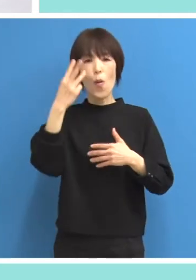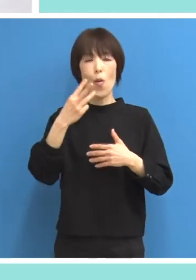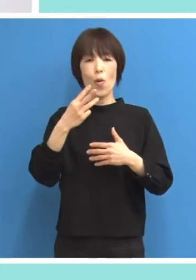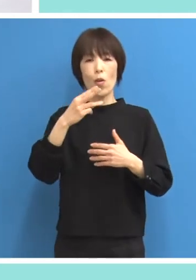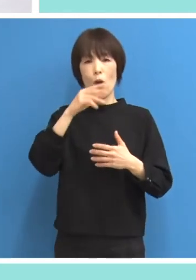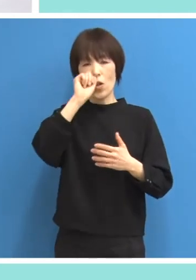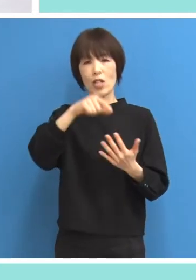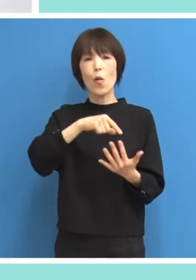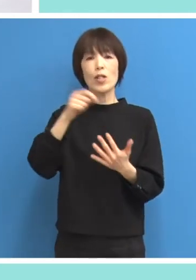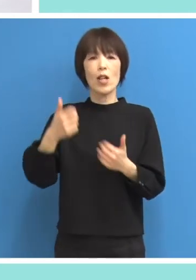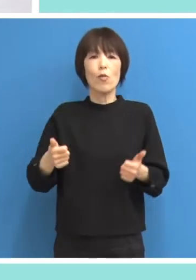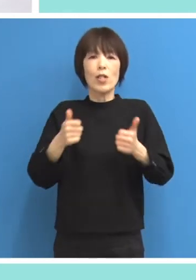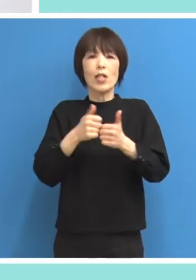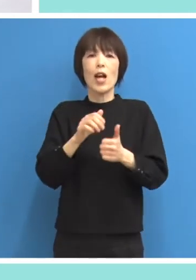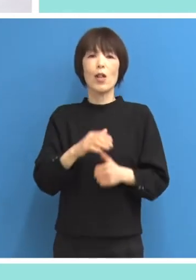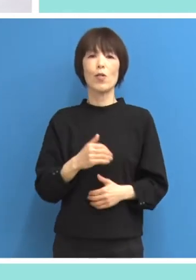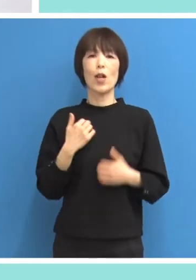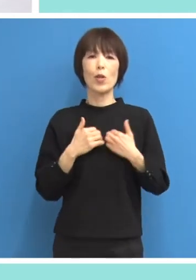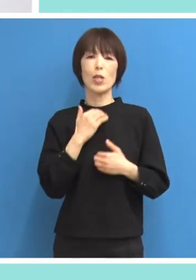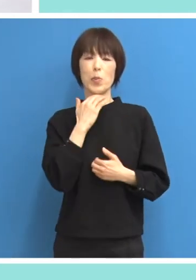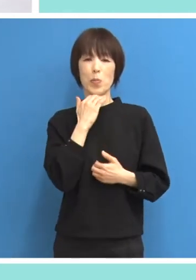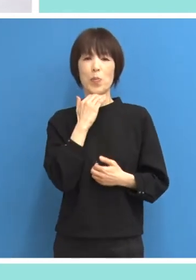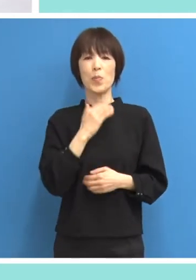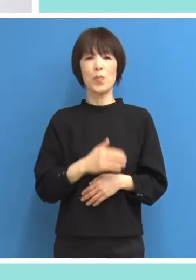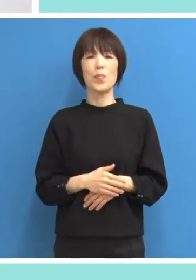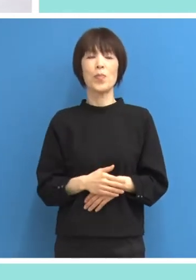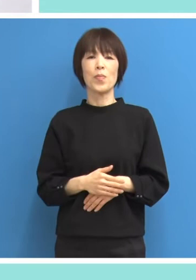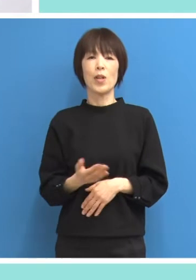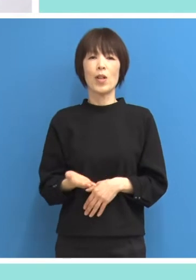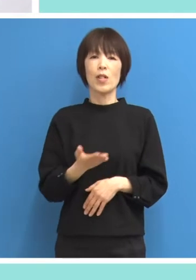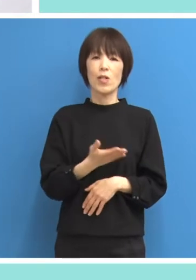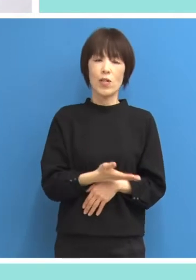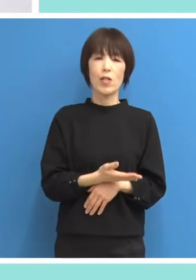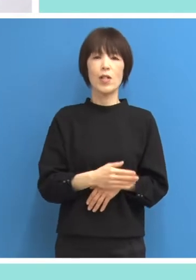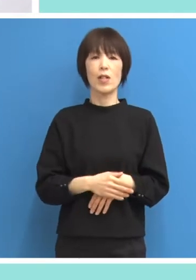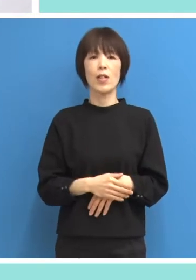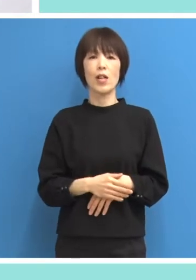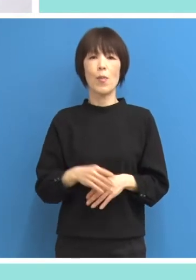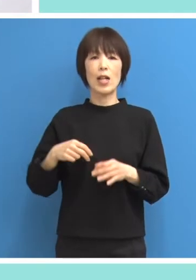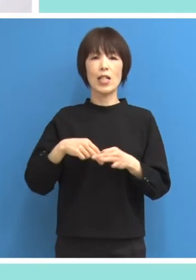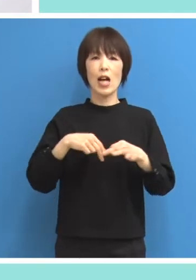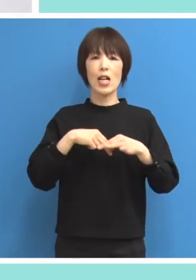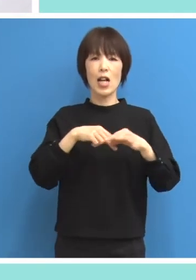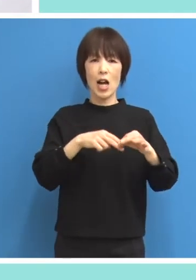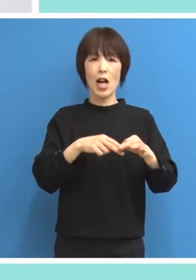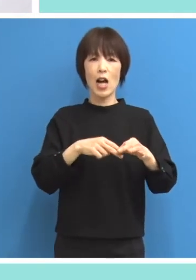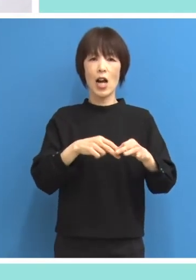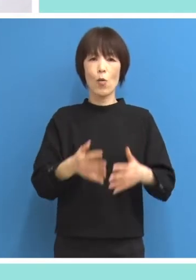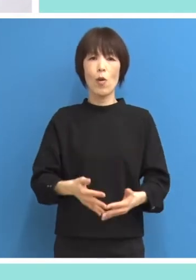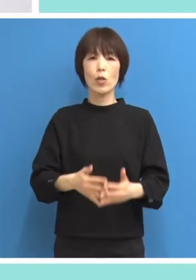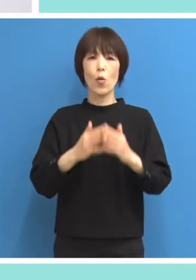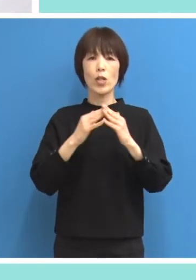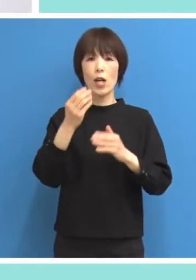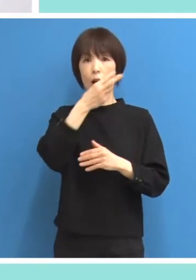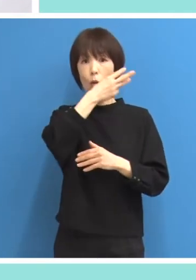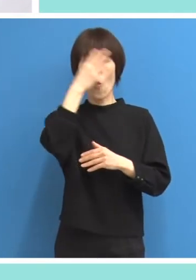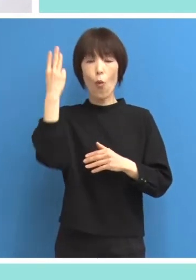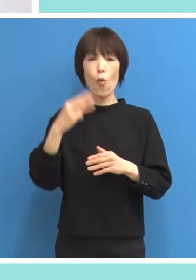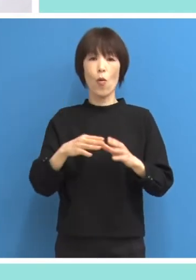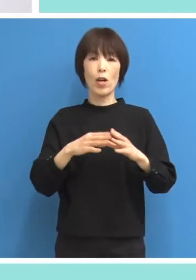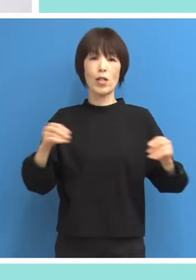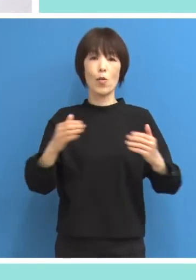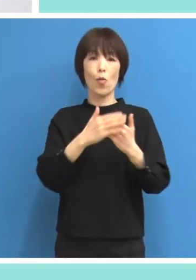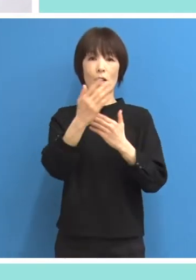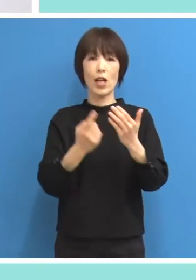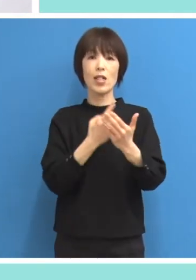がありますので楽しみにしたいと思っています。そしてサッカー、これもあの創成館高校が出場